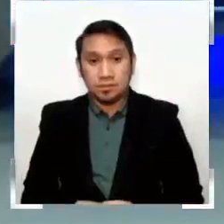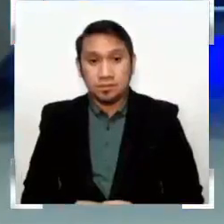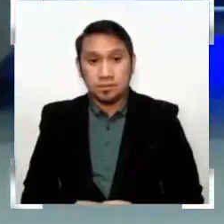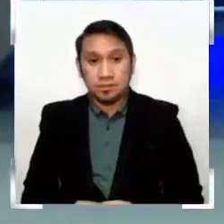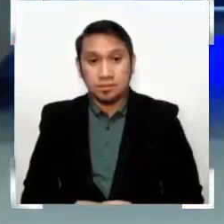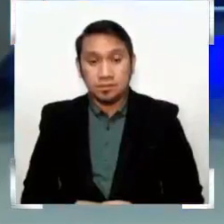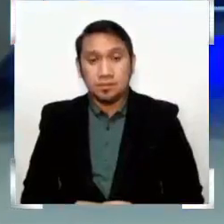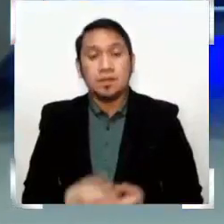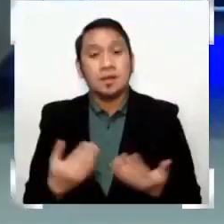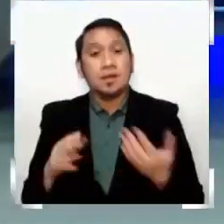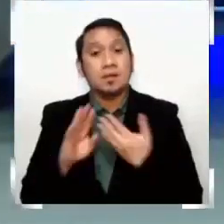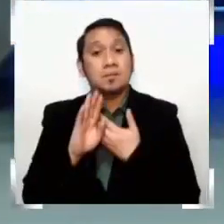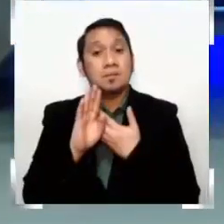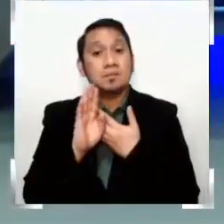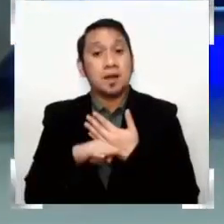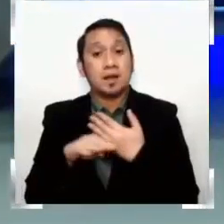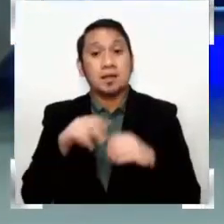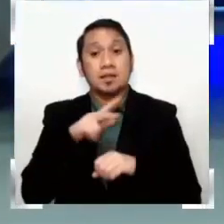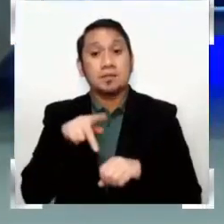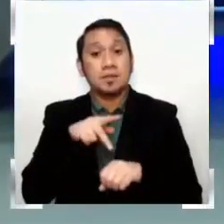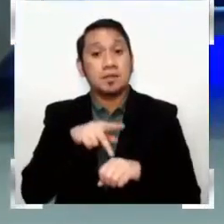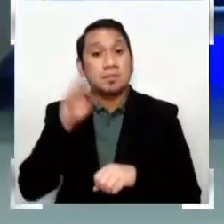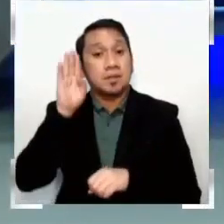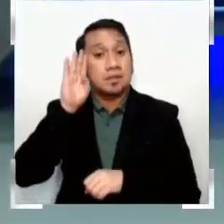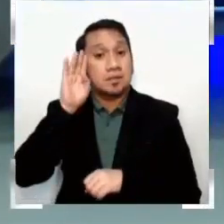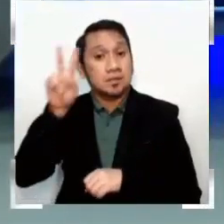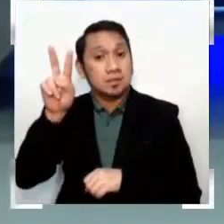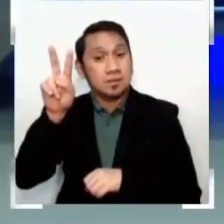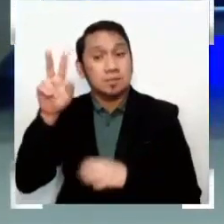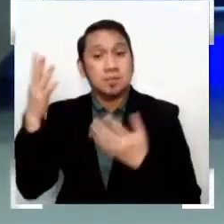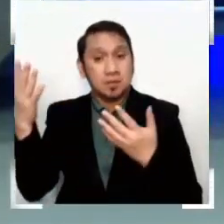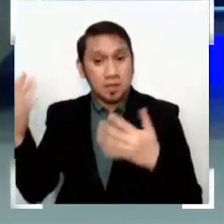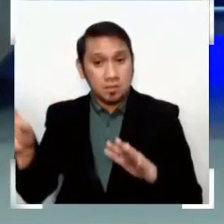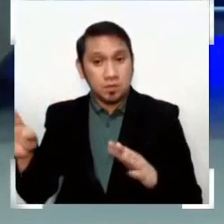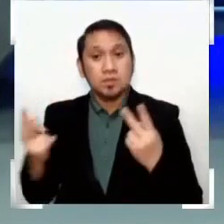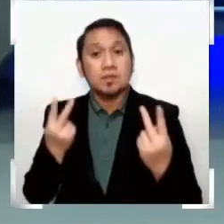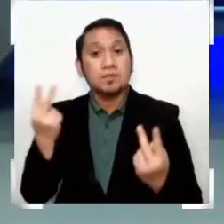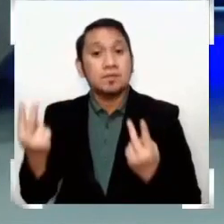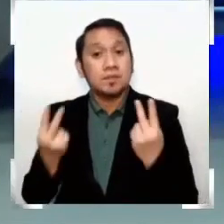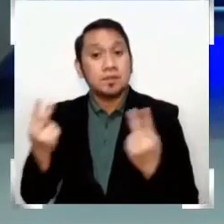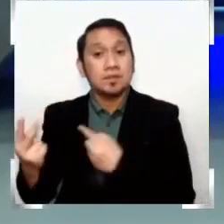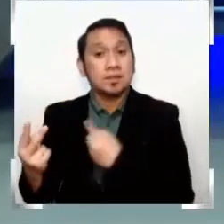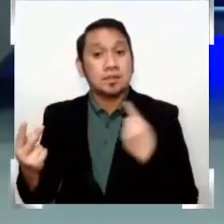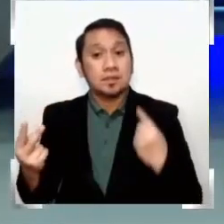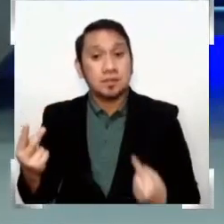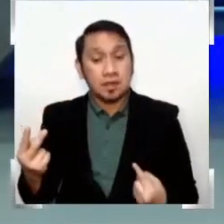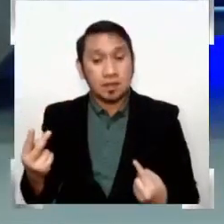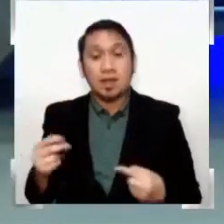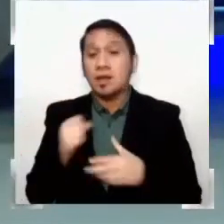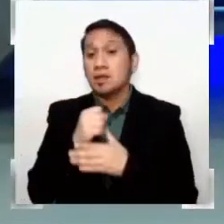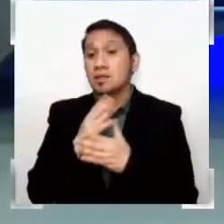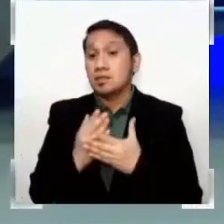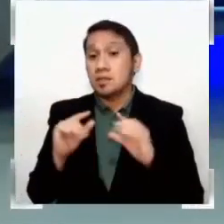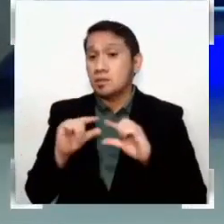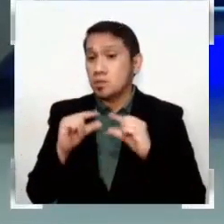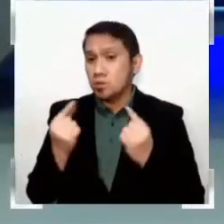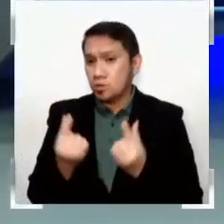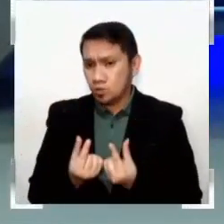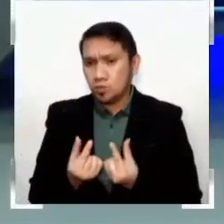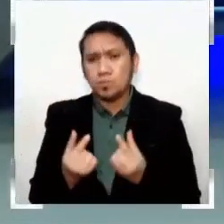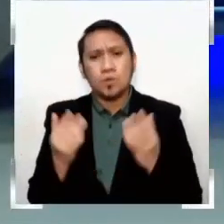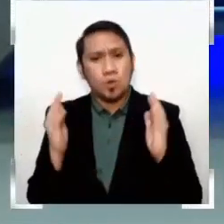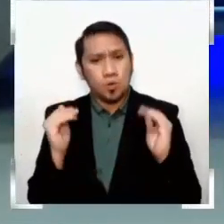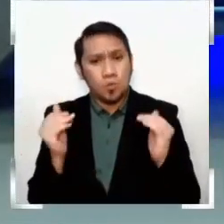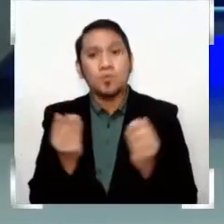Balik bansa na po si Pangulong Bongbong Marcos mula sa kanyang state visit sa China. Pero ang ilang grupong umaasang maayos ang tensyon sa West Philippine